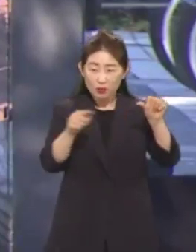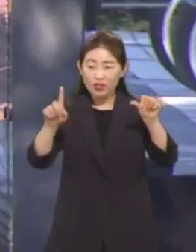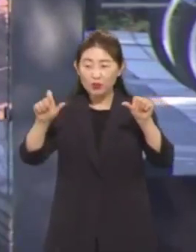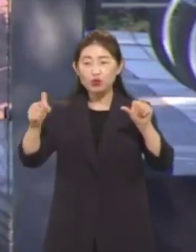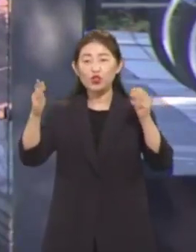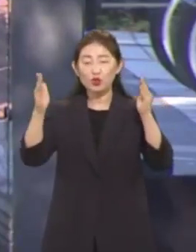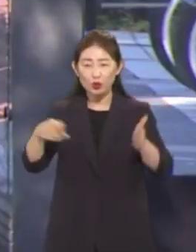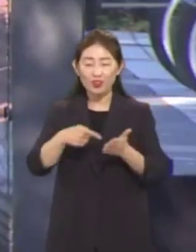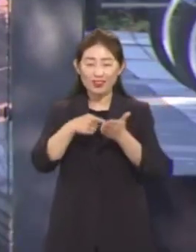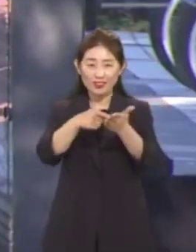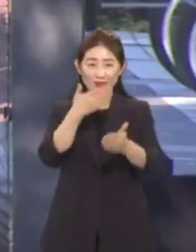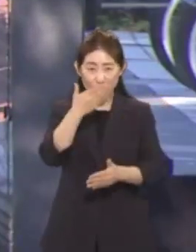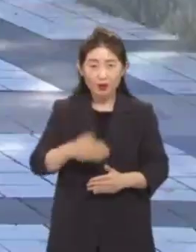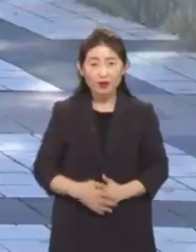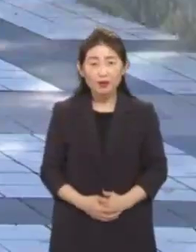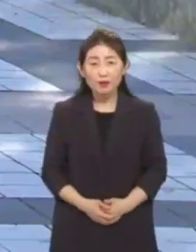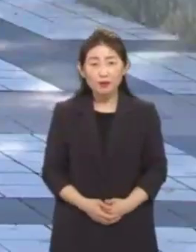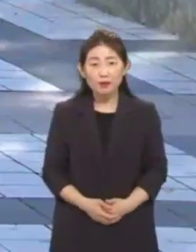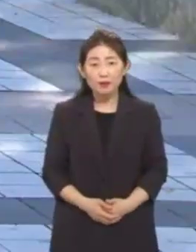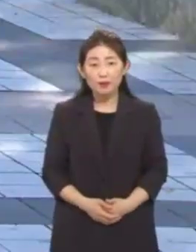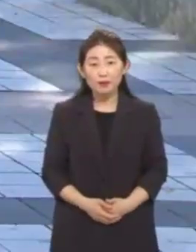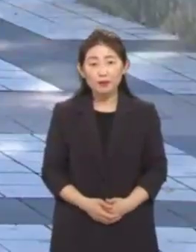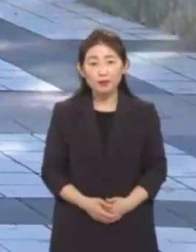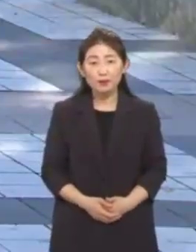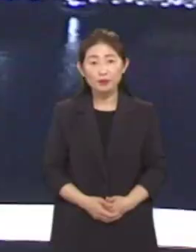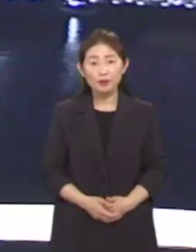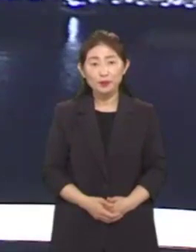16일까지 신청을 받습니다.